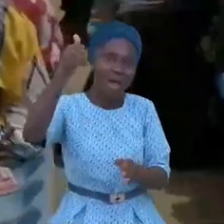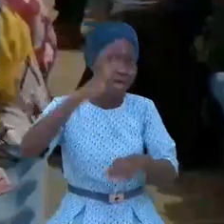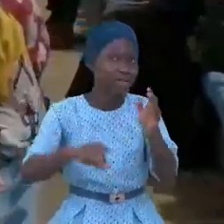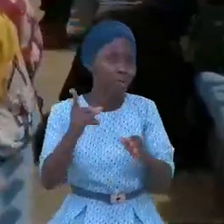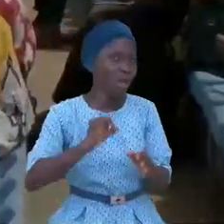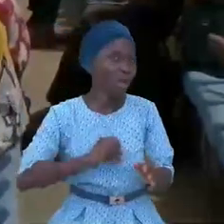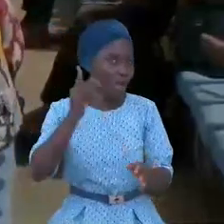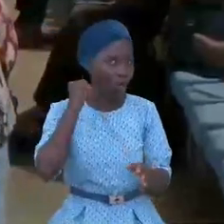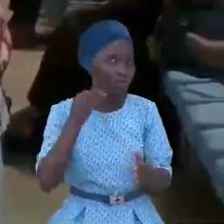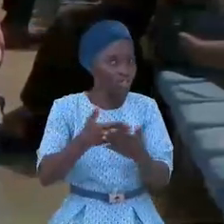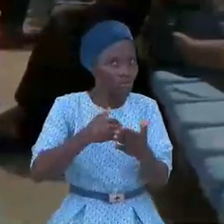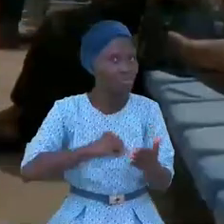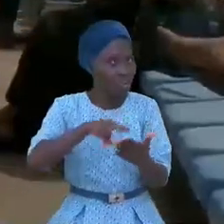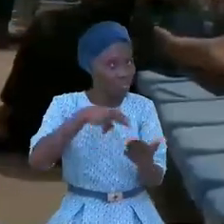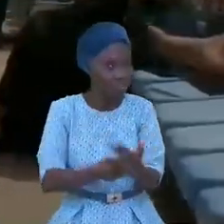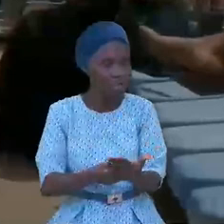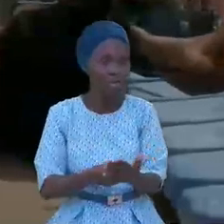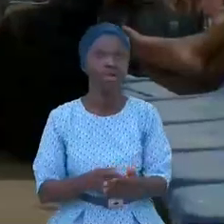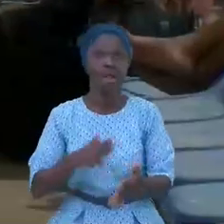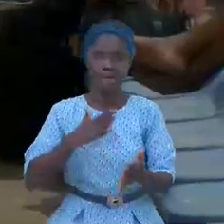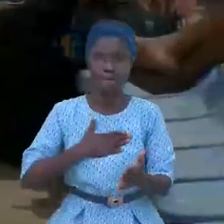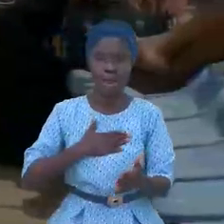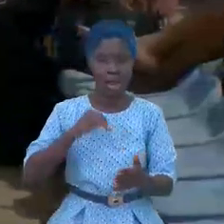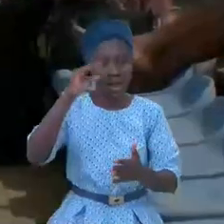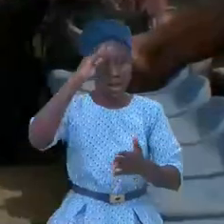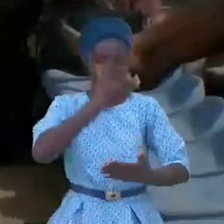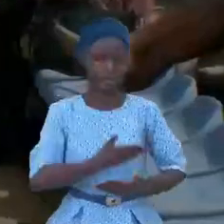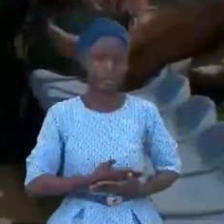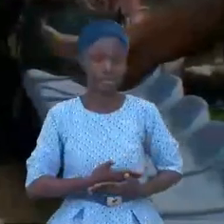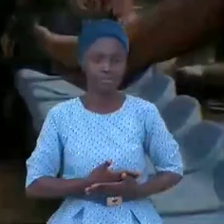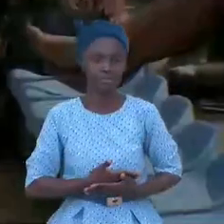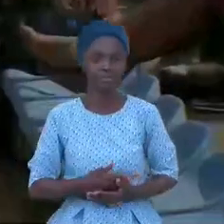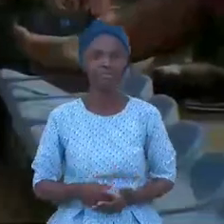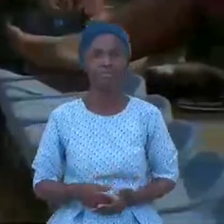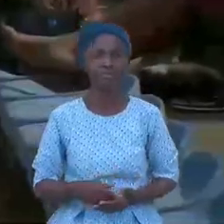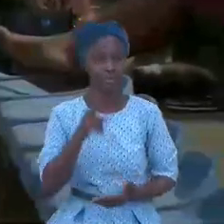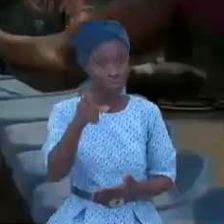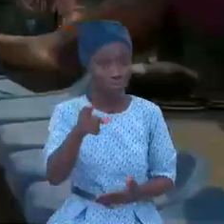tomber. Mon fils, ma fille, jeune homme, jeune fille là-bas,